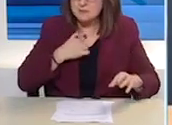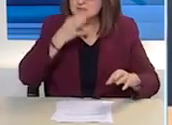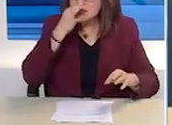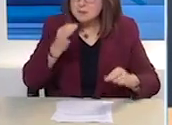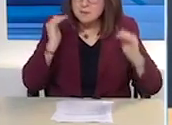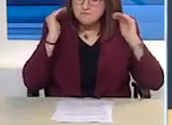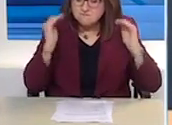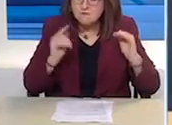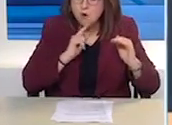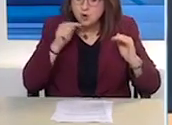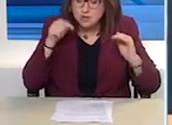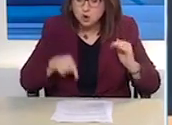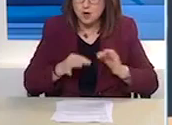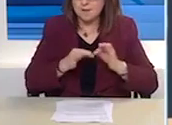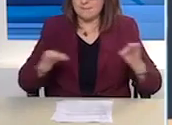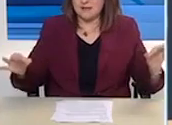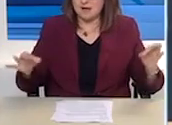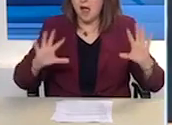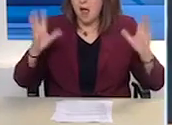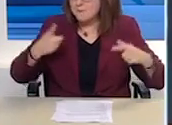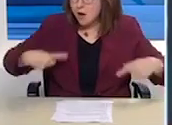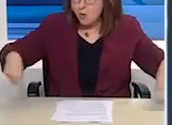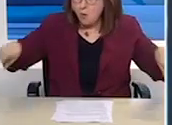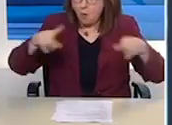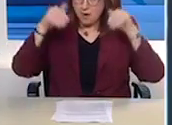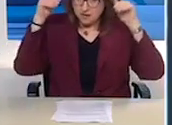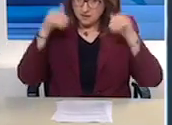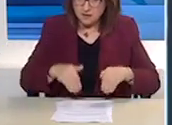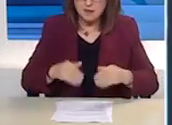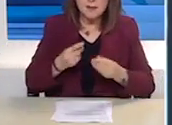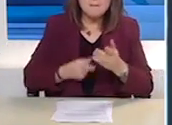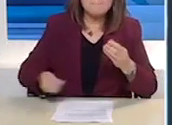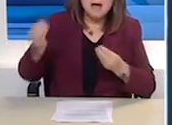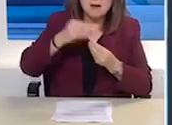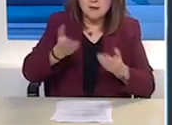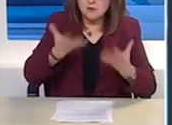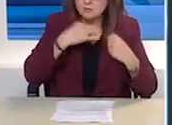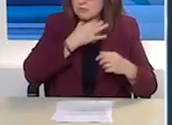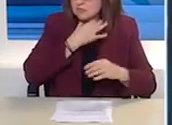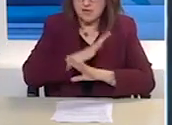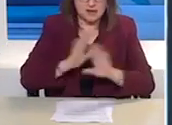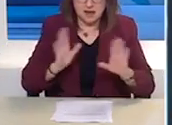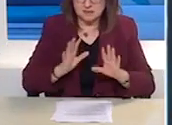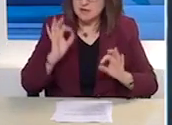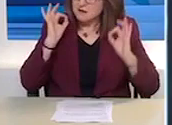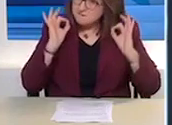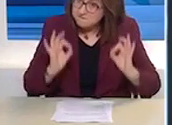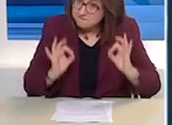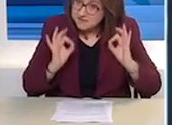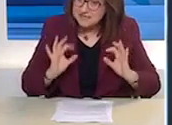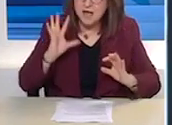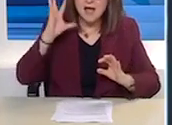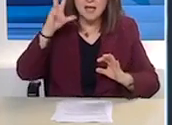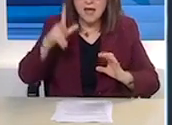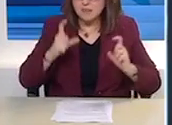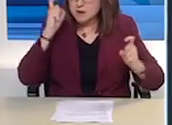σκοπό, δεν υπάρχει κανένας λόγος για οποιαδήποτε περαιτέρω μέτρα. Βεβαίως όλα τα μέτρα είναι στο τραπέζι και βεβαίως σε καθημερινή βάση, σε